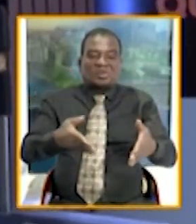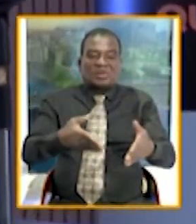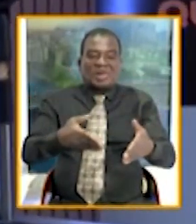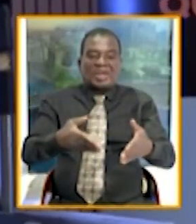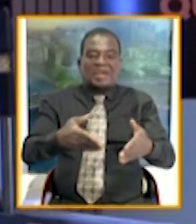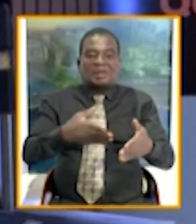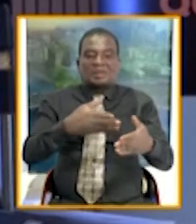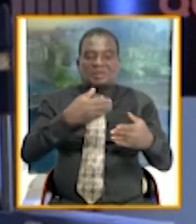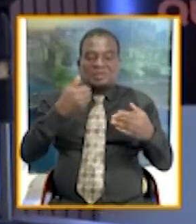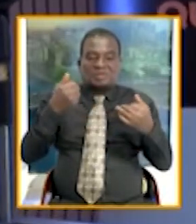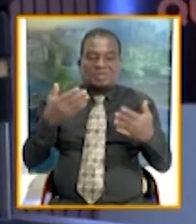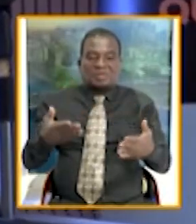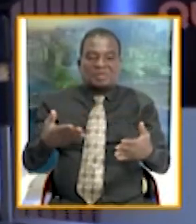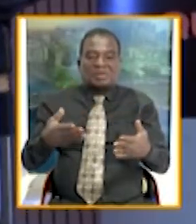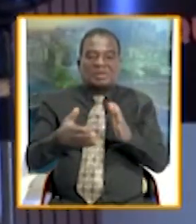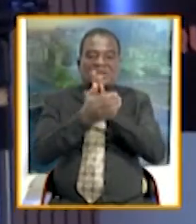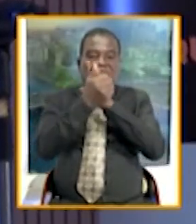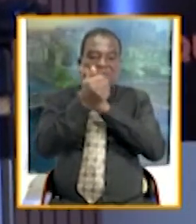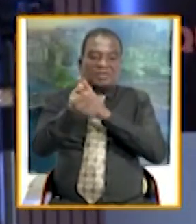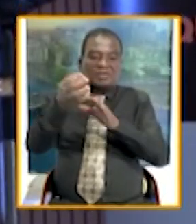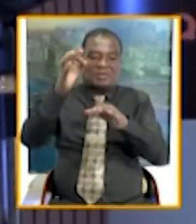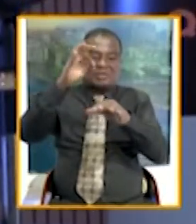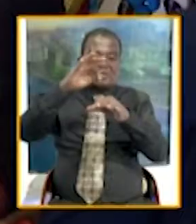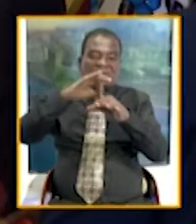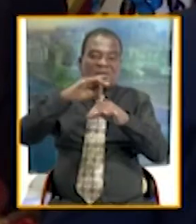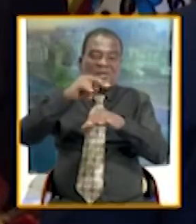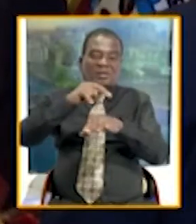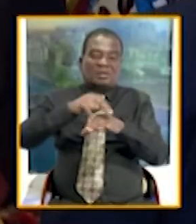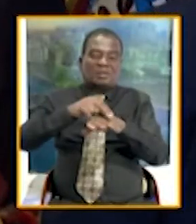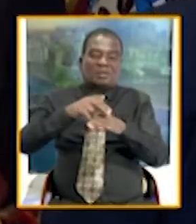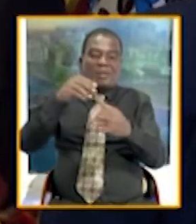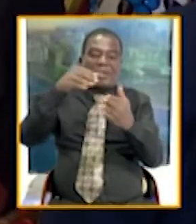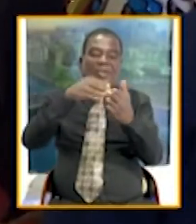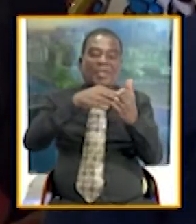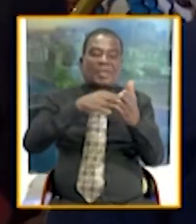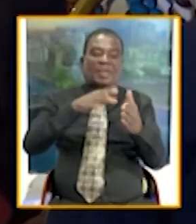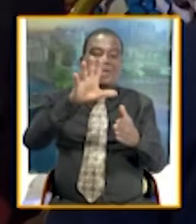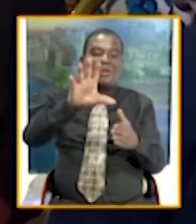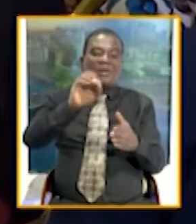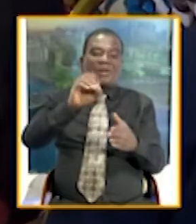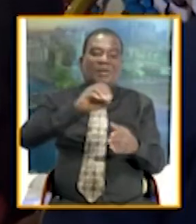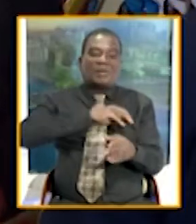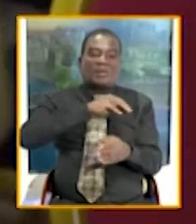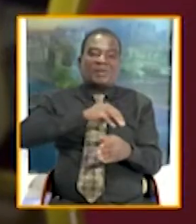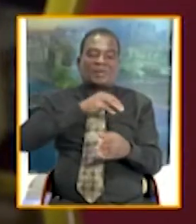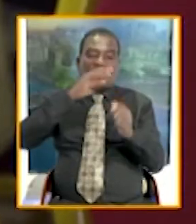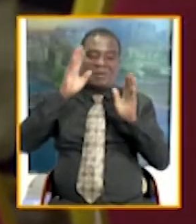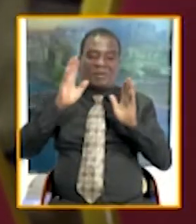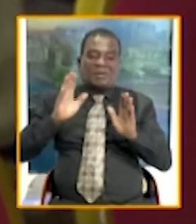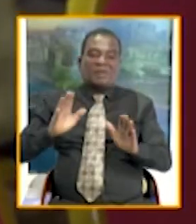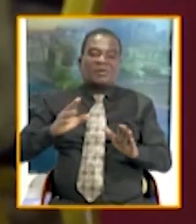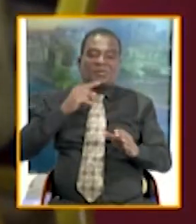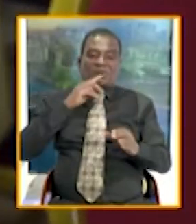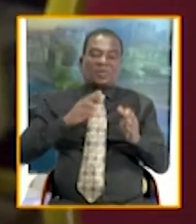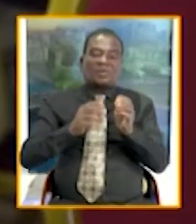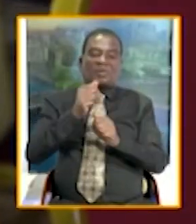mesure exacte de la qualité de l'élection. Composé d'une cinquantaine de missions d'observation, ce sont